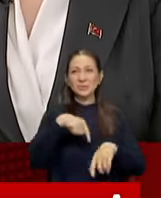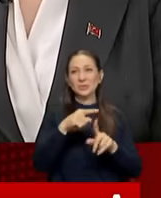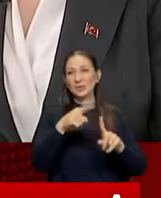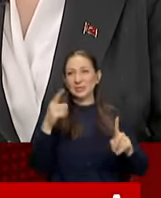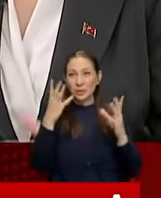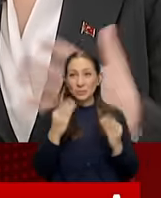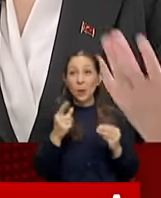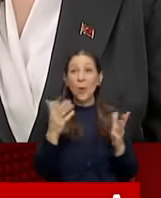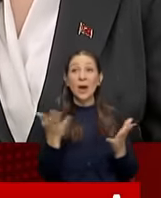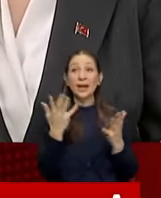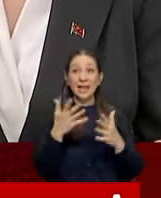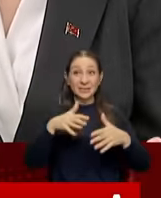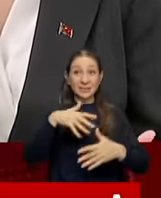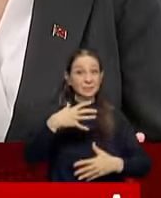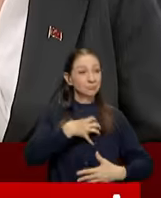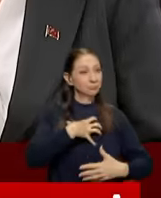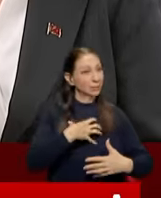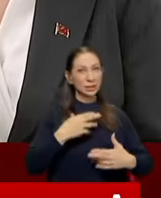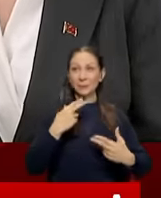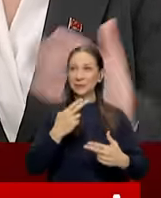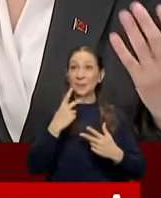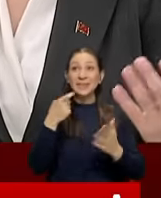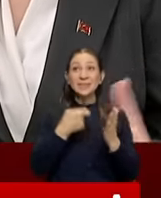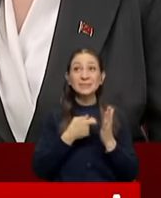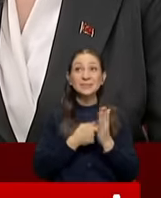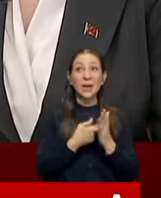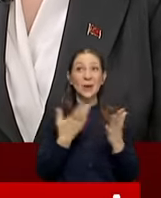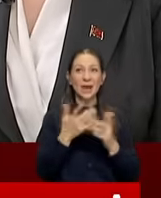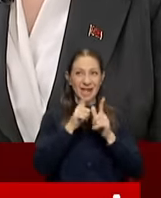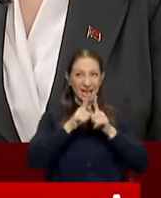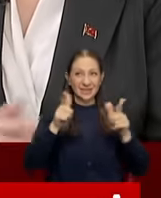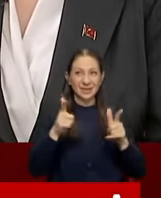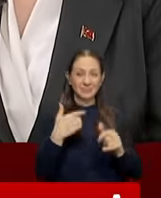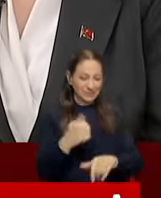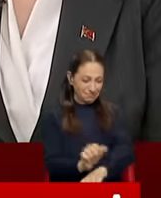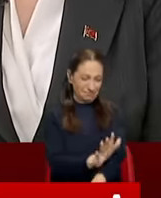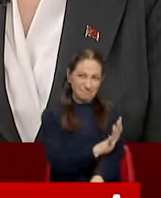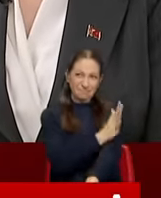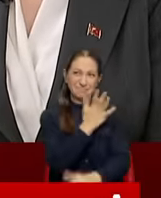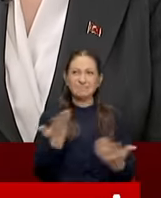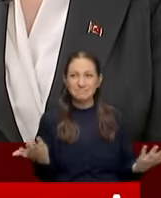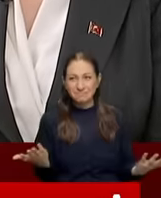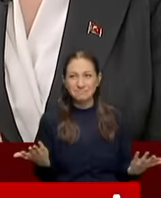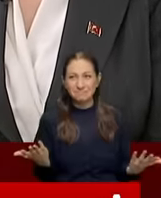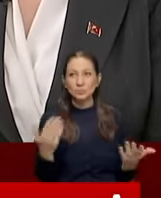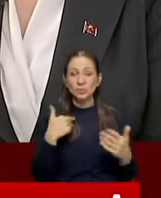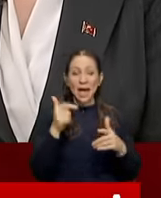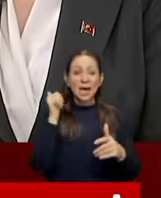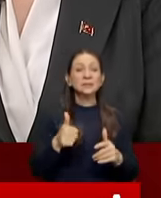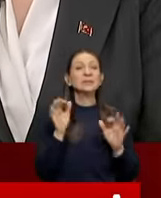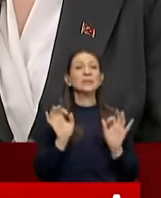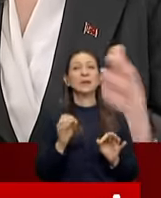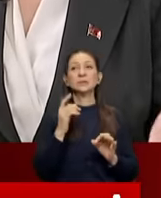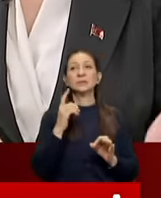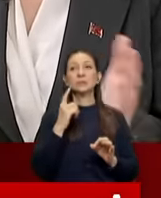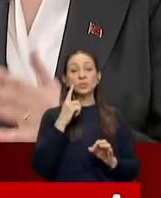olması ve o kadar kürsü hakimiyeti var ki bir de ismini de öyle haykırınca tabii tüylerimiz diken diken oldu Eee burada ben her zaman e